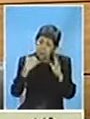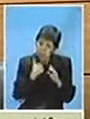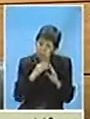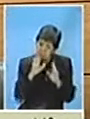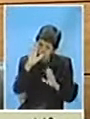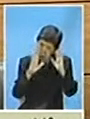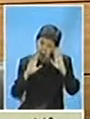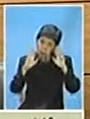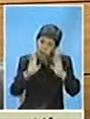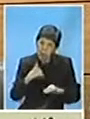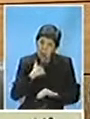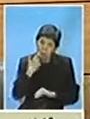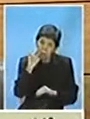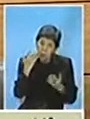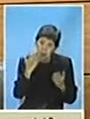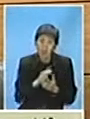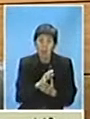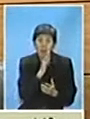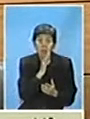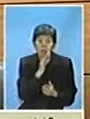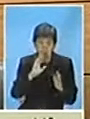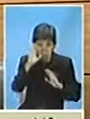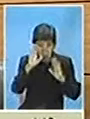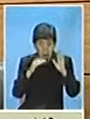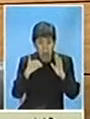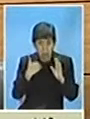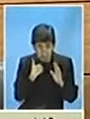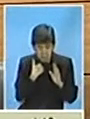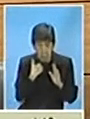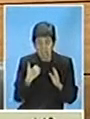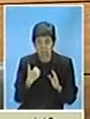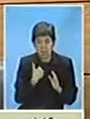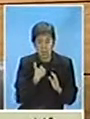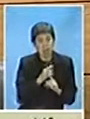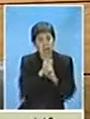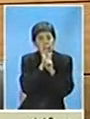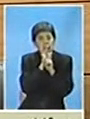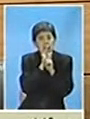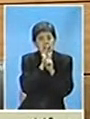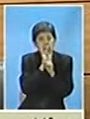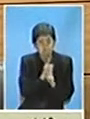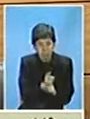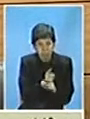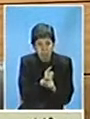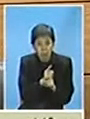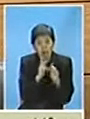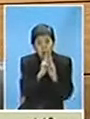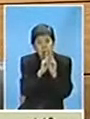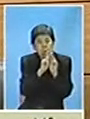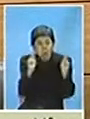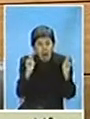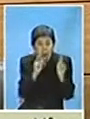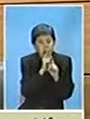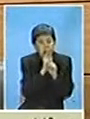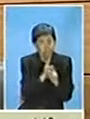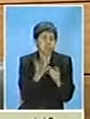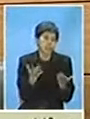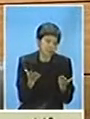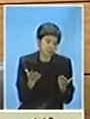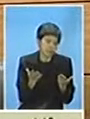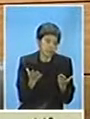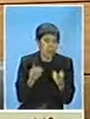วตจะออกมาเป็นอย่างไรถ้าผลการโหวตออกมาแล้วมีการยืนตามร่างของกรรมธิการเนี่ยมันก็ต้องไปพิจ